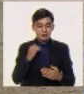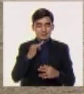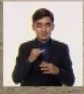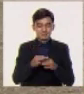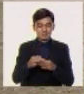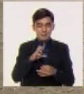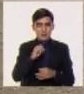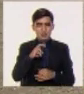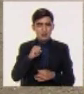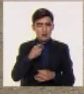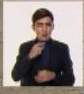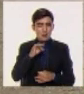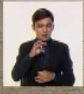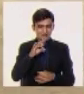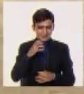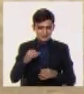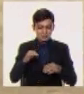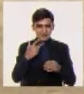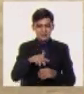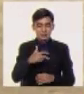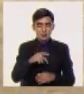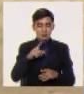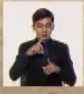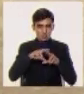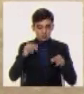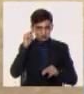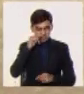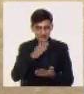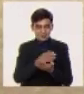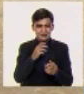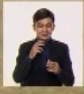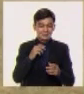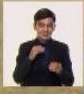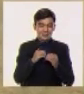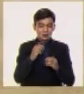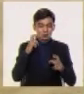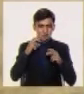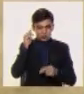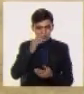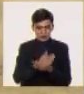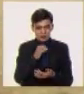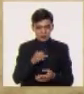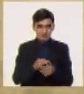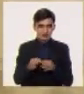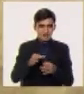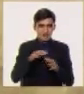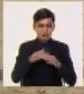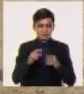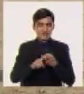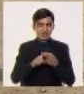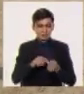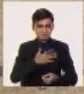белогорский карьер онлайн учатся 30 школьников 10 студентов для них эти холмы вокруг села возможность связи с внешним миром